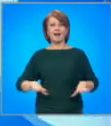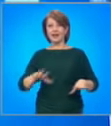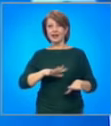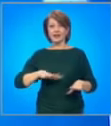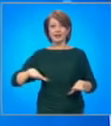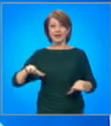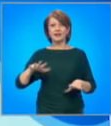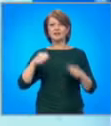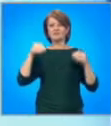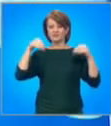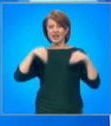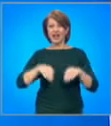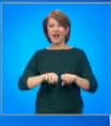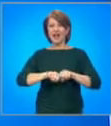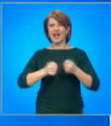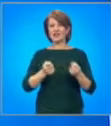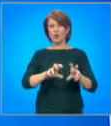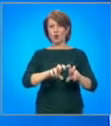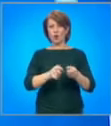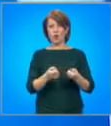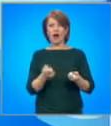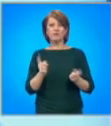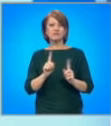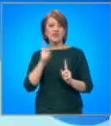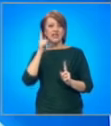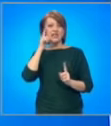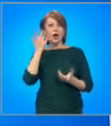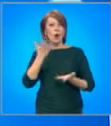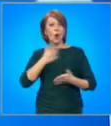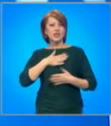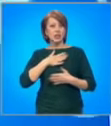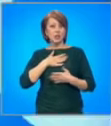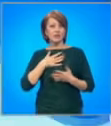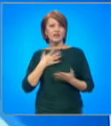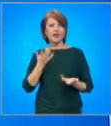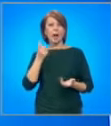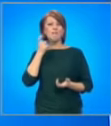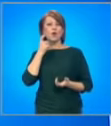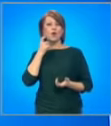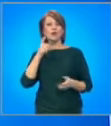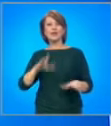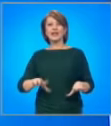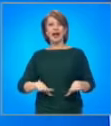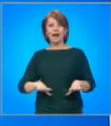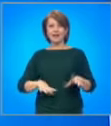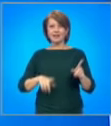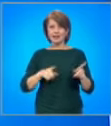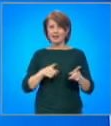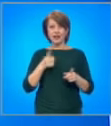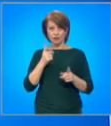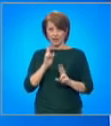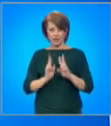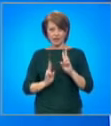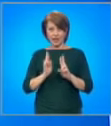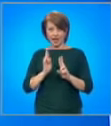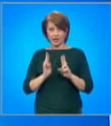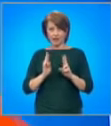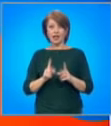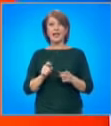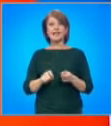неработещи заведения, неясни собствености. Дали новия устройствен план на Борисовата градина ще реши тези проблеми, натрупани с години?